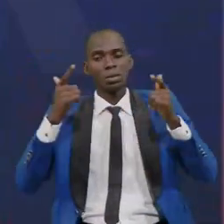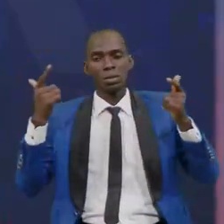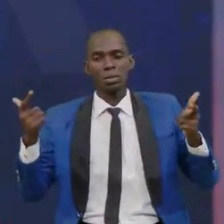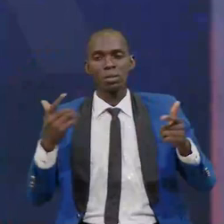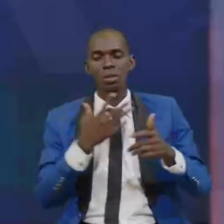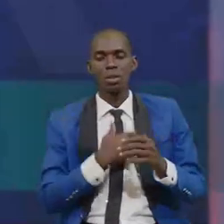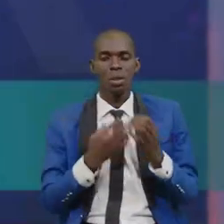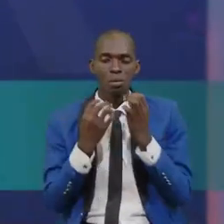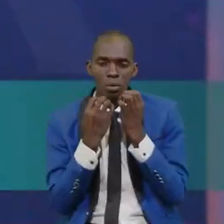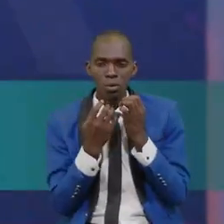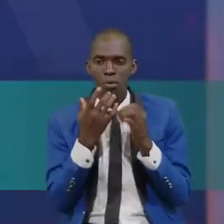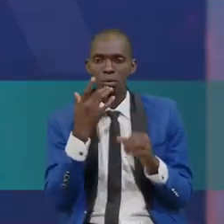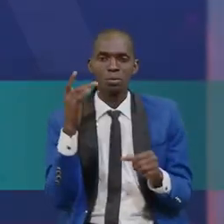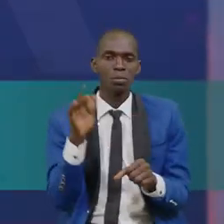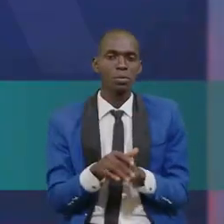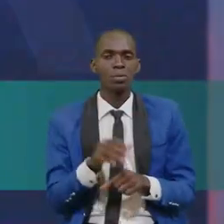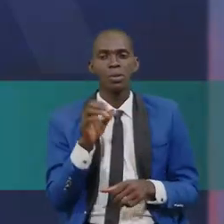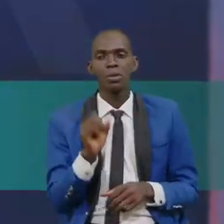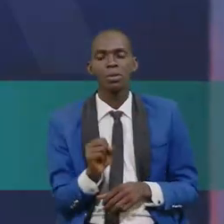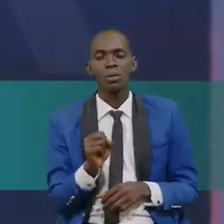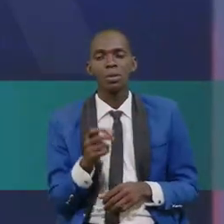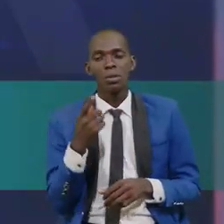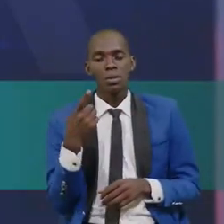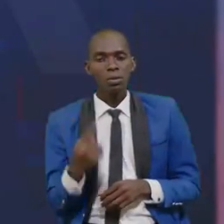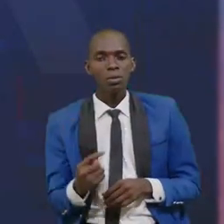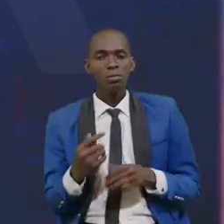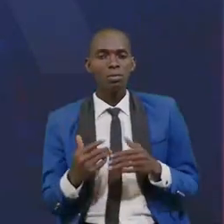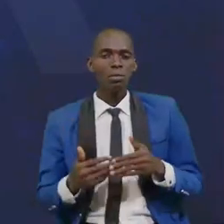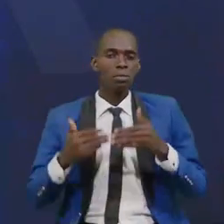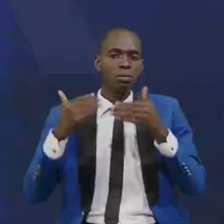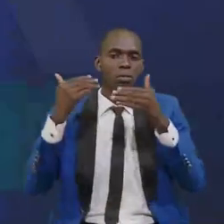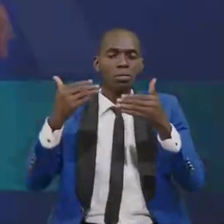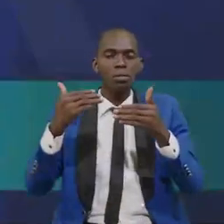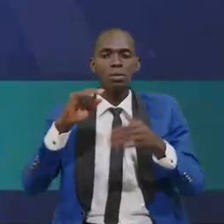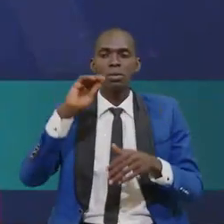promesses. Deuxième élément, les